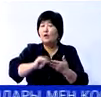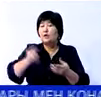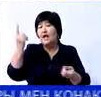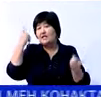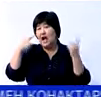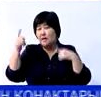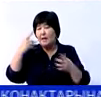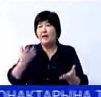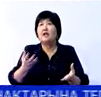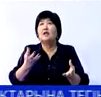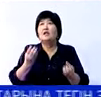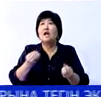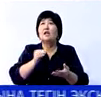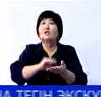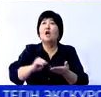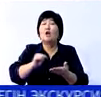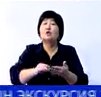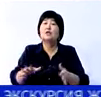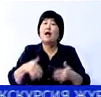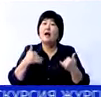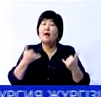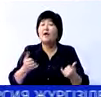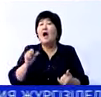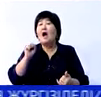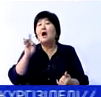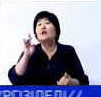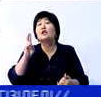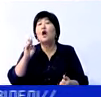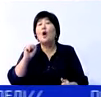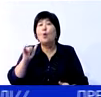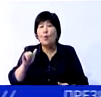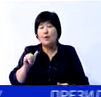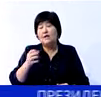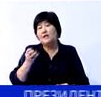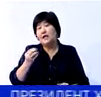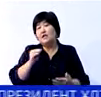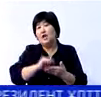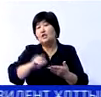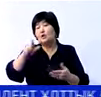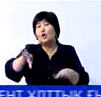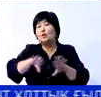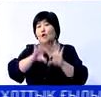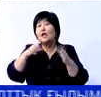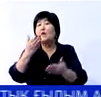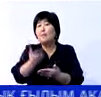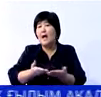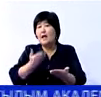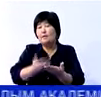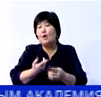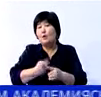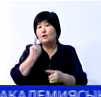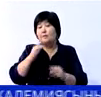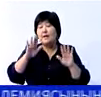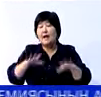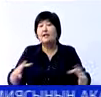шығармаларын және жазушыға арналған арнау және жазушы туралы мәліметтерді осы бір